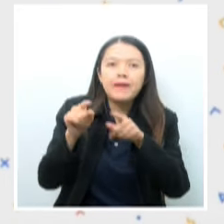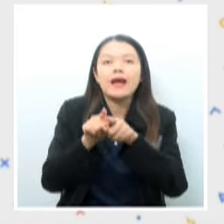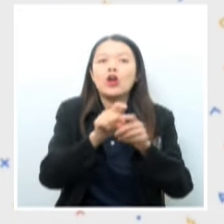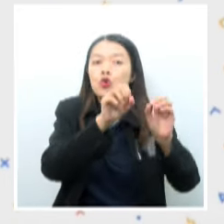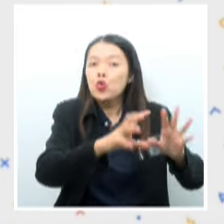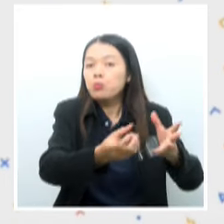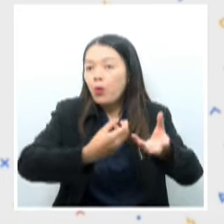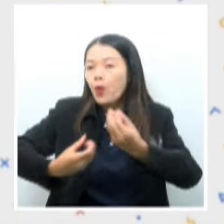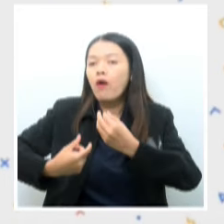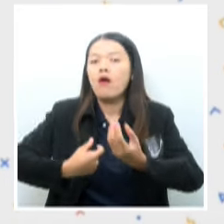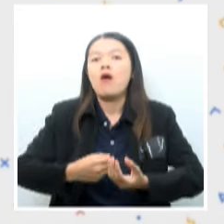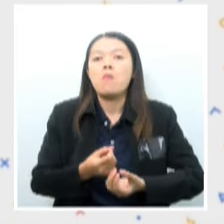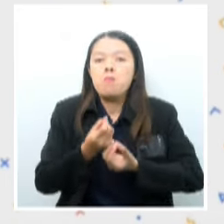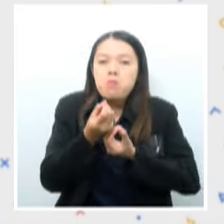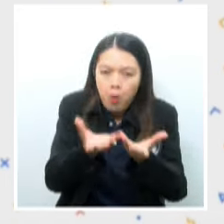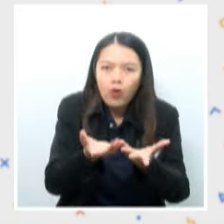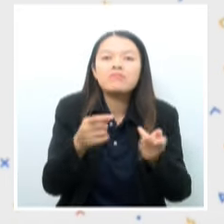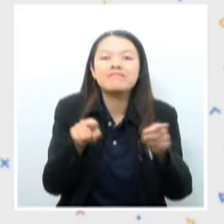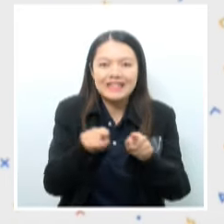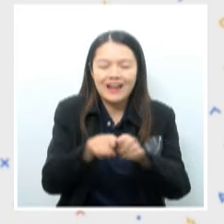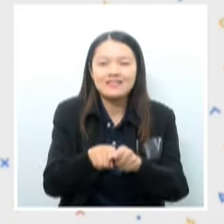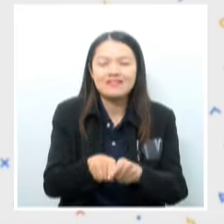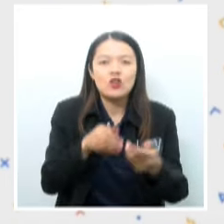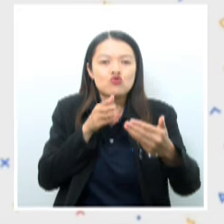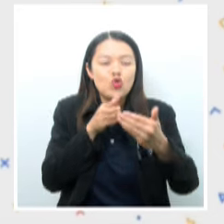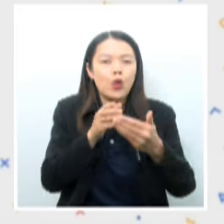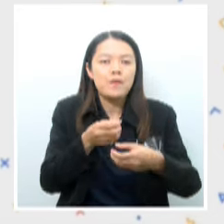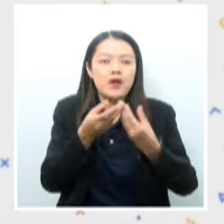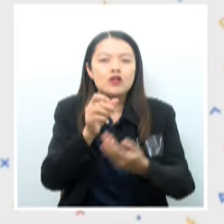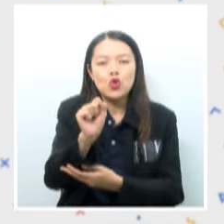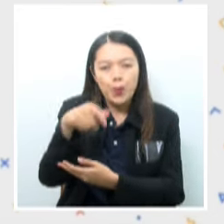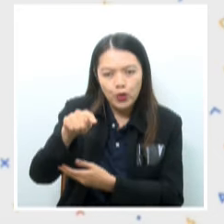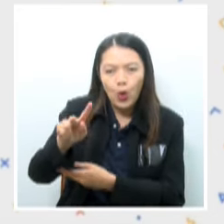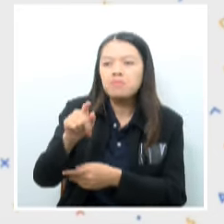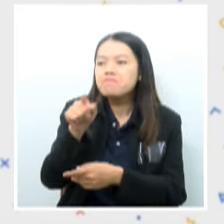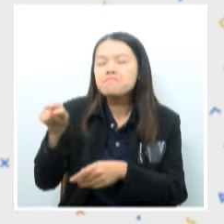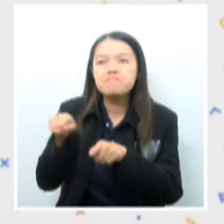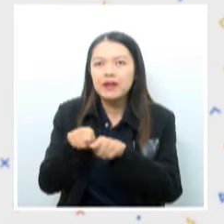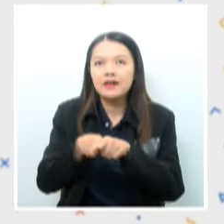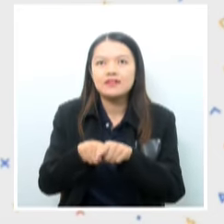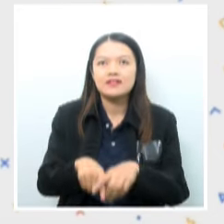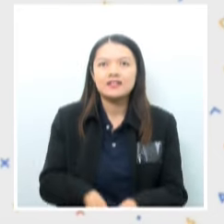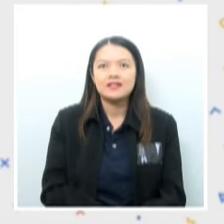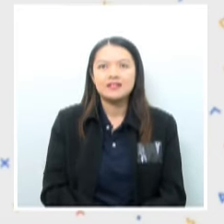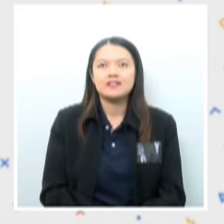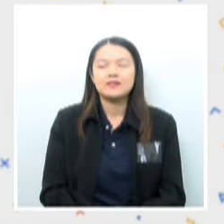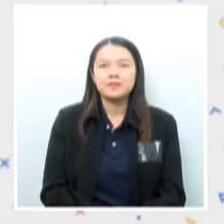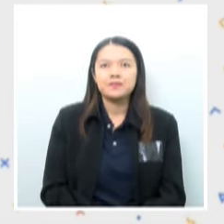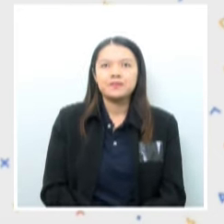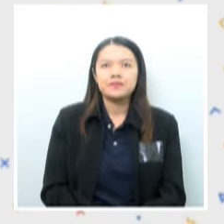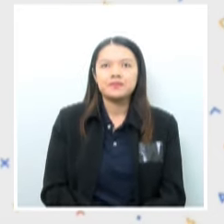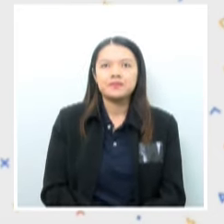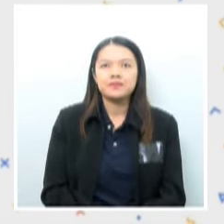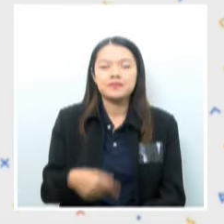มาสื่อสารกับท่านเลขาหรือว่าทางสปทโดยตรงน้องๆทุกคนก็เช่นกัน ก็เป็นพื้นที่สื่ออีกพื้นที่นึงน